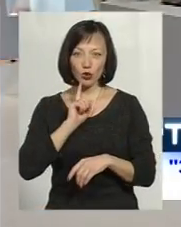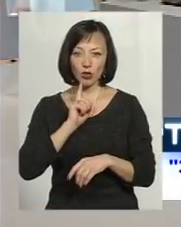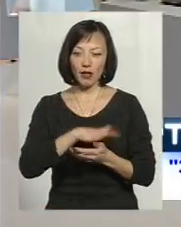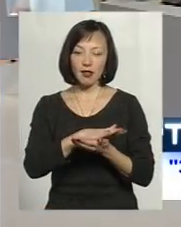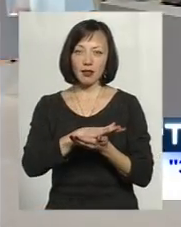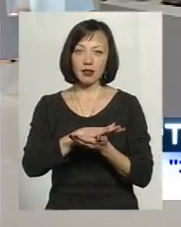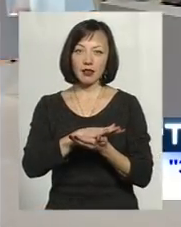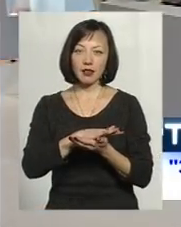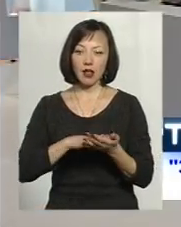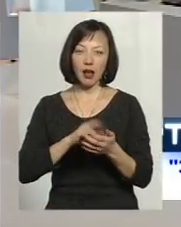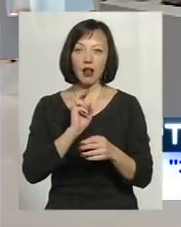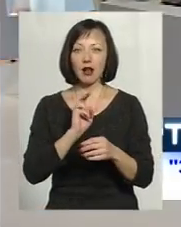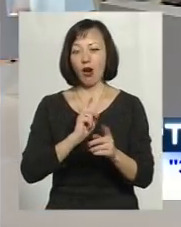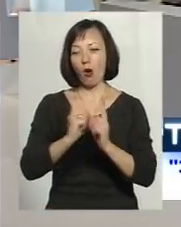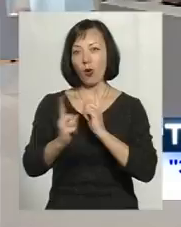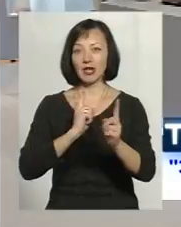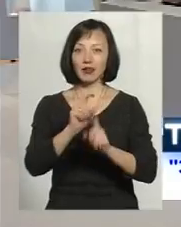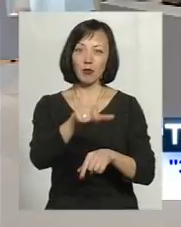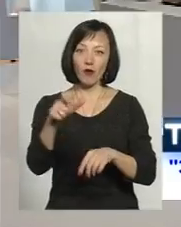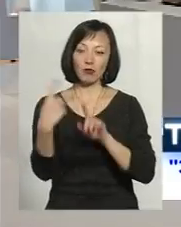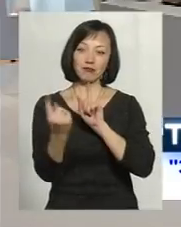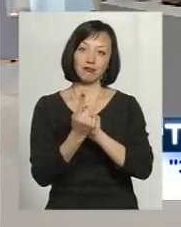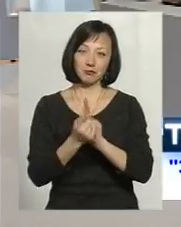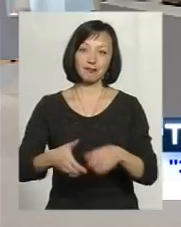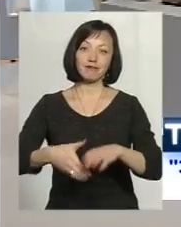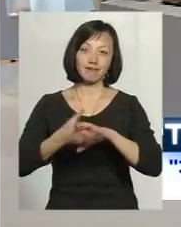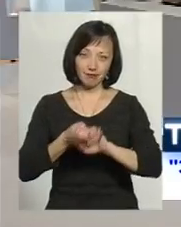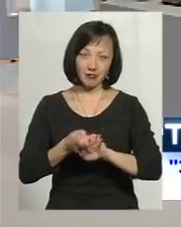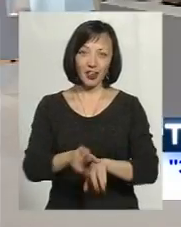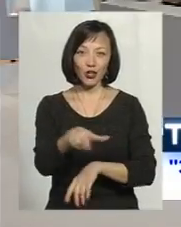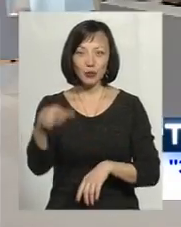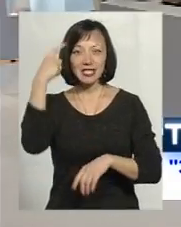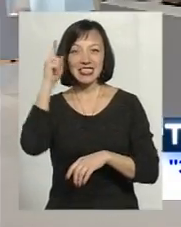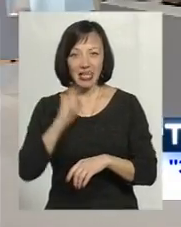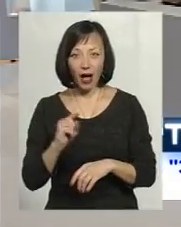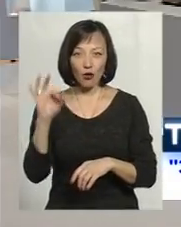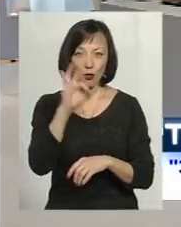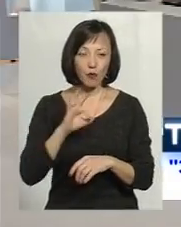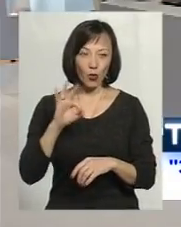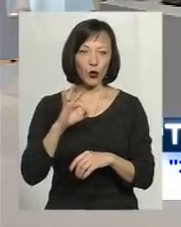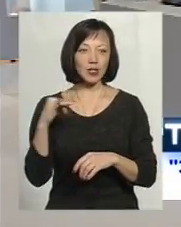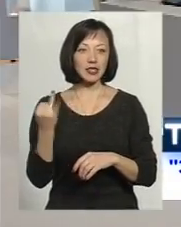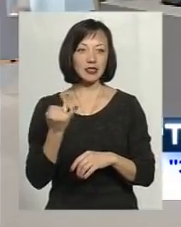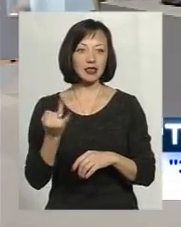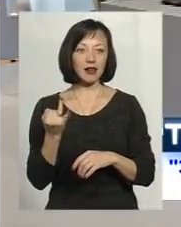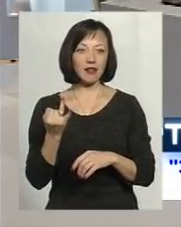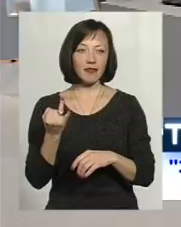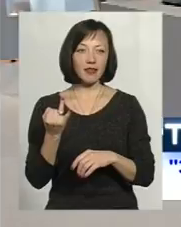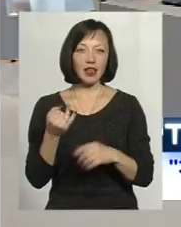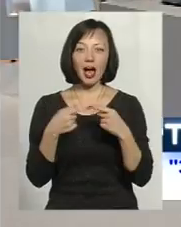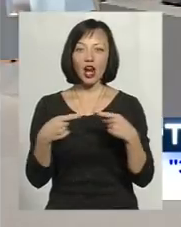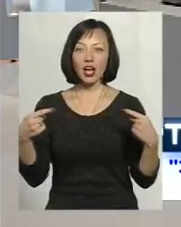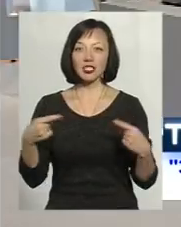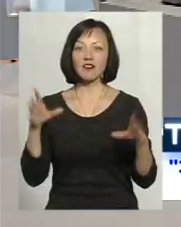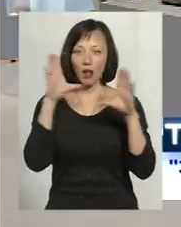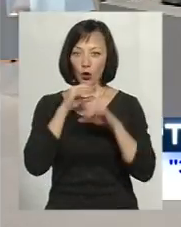далі ходити по вулицях, зустрічати людей, коли люди підходять, тиснуть тобі руку, знають про цікаві, скажімо так, речі, які